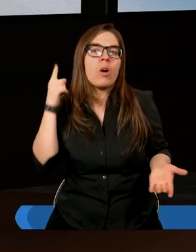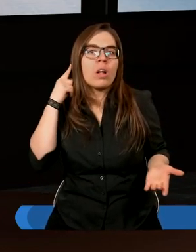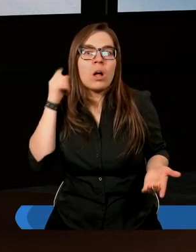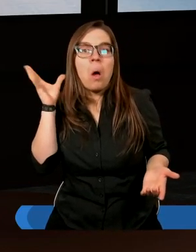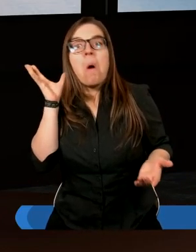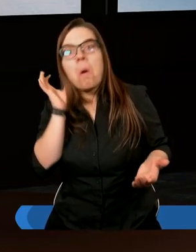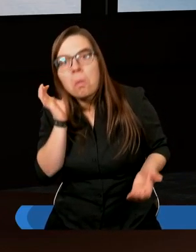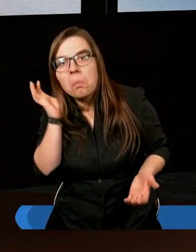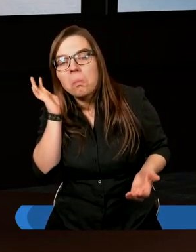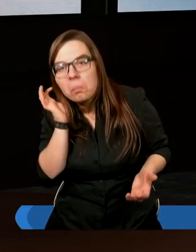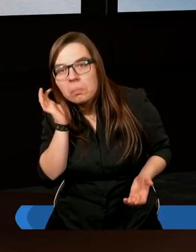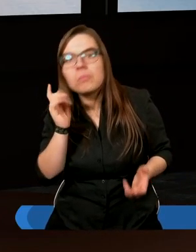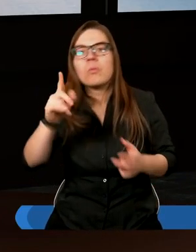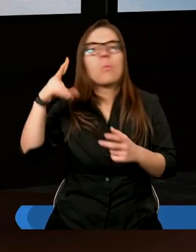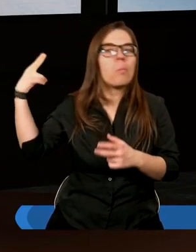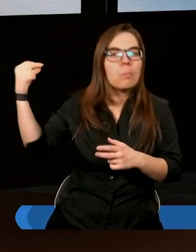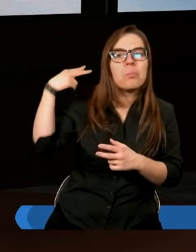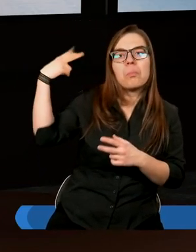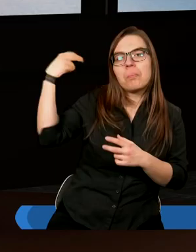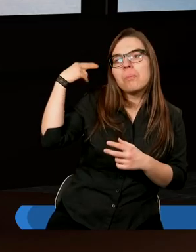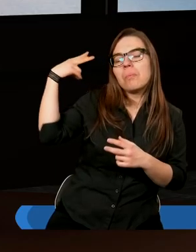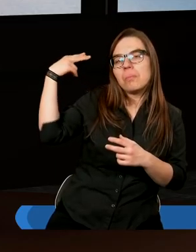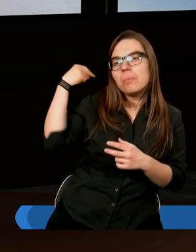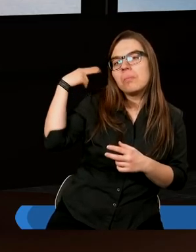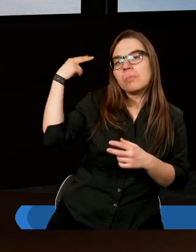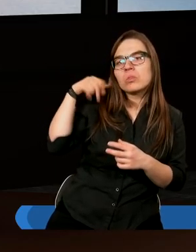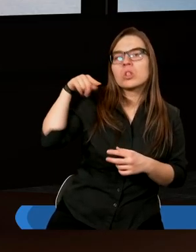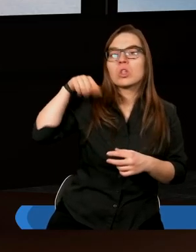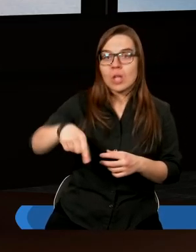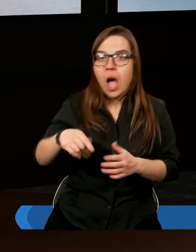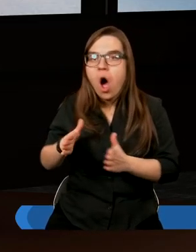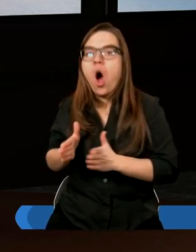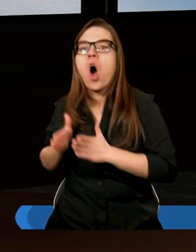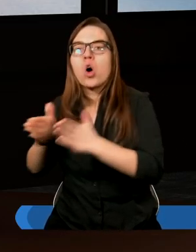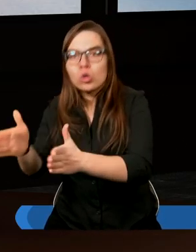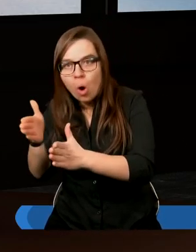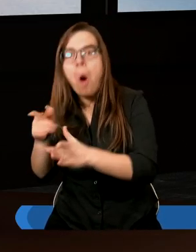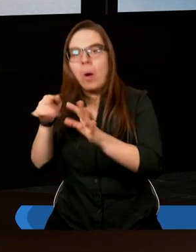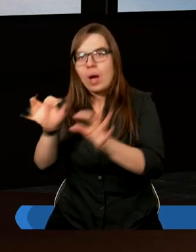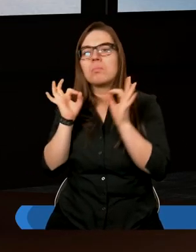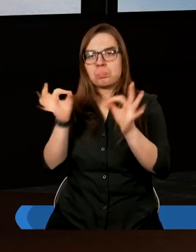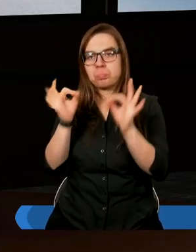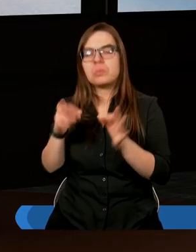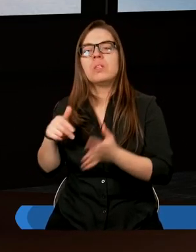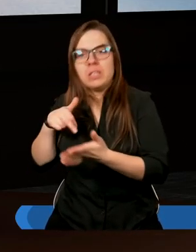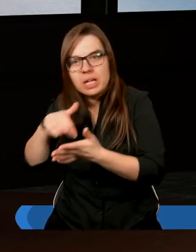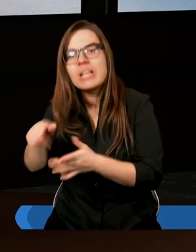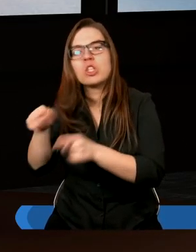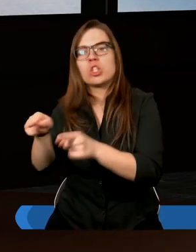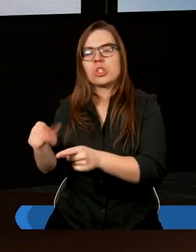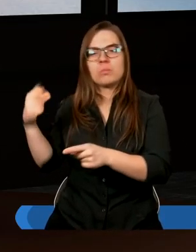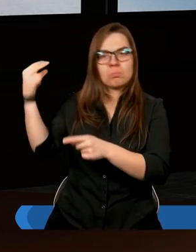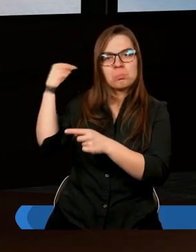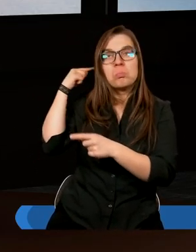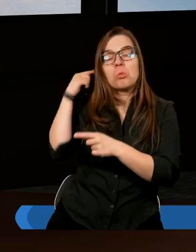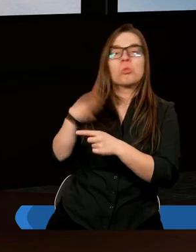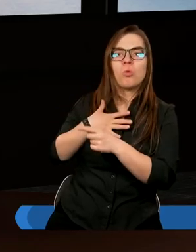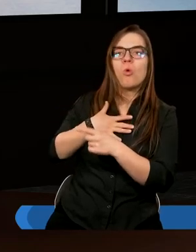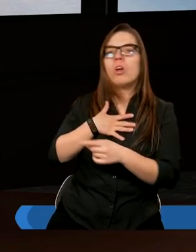słowa odzywające się do Ciebie z tyłu. To jest droga, którą macie iść. Takie